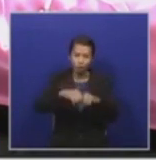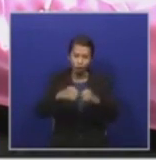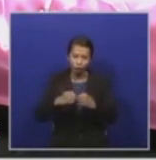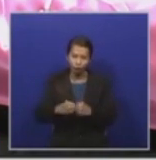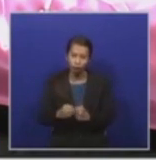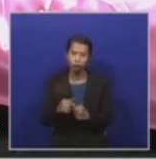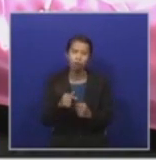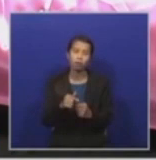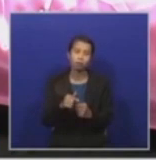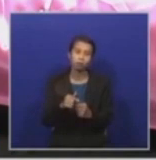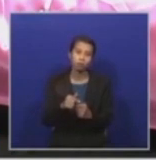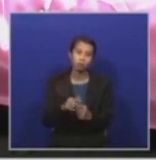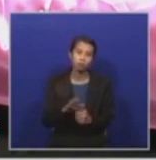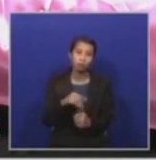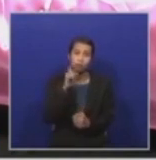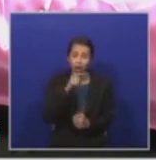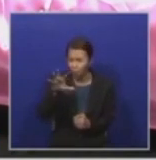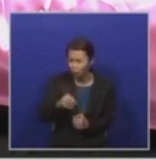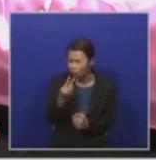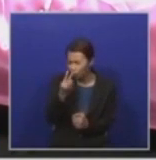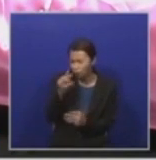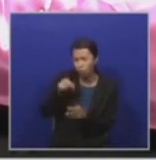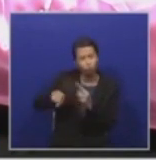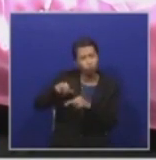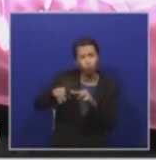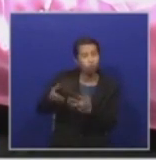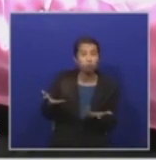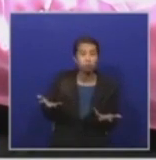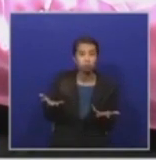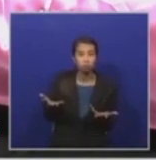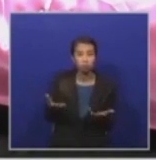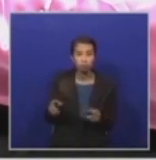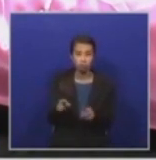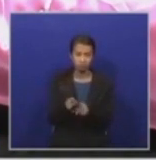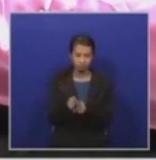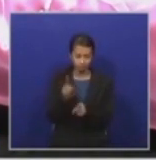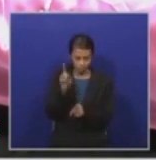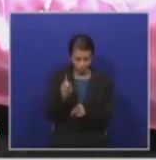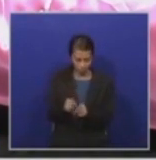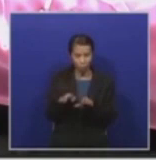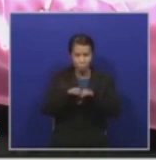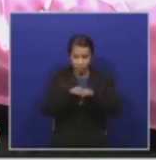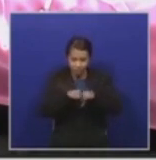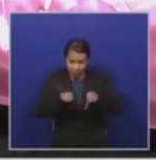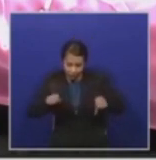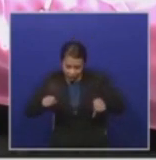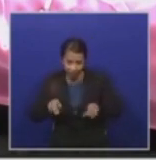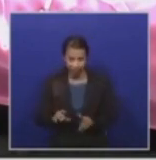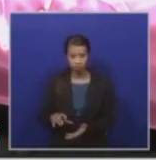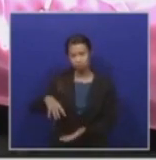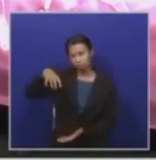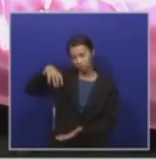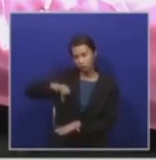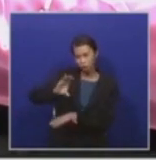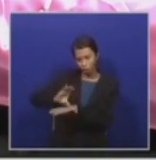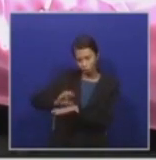เอาอะไรไปวัดครับนอกจากปิ่นโตเนี่ยท่านประธานครับการวัดเนี่ยมันต้องใช้มาตรฐานสำนักงบก็ต้องมีเฮ้ยไป